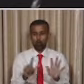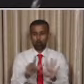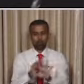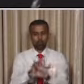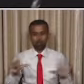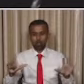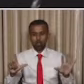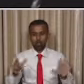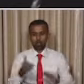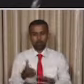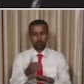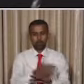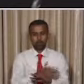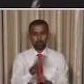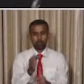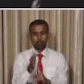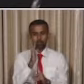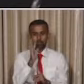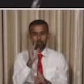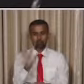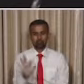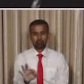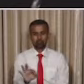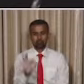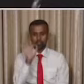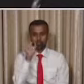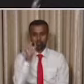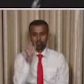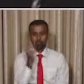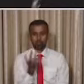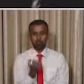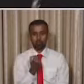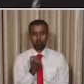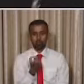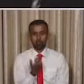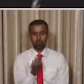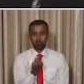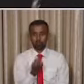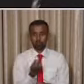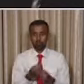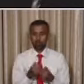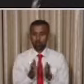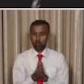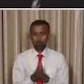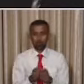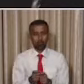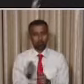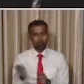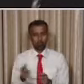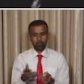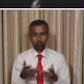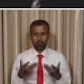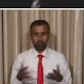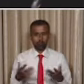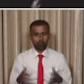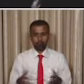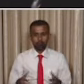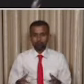පෙර ජනාධිපතිවරයේ පත්වීම සඳහා අවශ්‍ය මූල්‍ය සම්පාදන සියල්ල අවසන් කරලා තියෙන තත්ත්වයක්